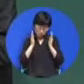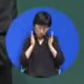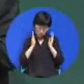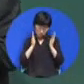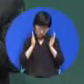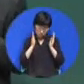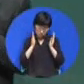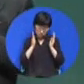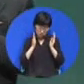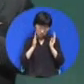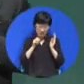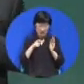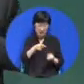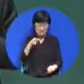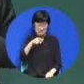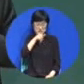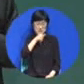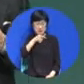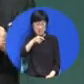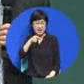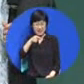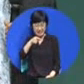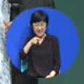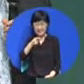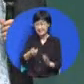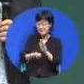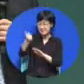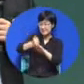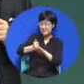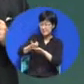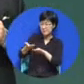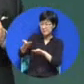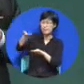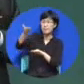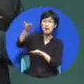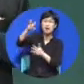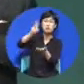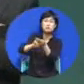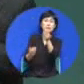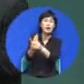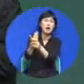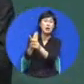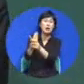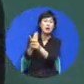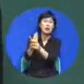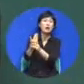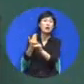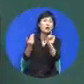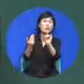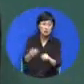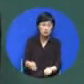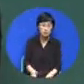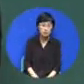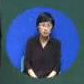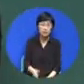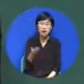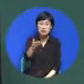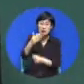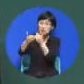뒤에 문제 오고 그건 됩니다. It might be possible for them to struggle really hard in school and do well, but in the end they will